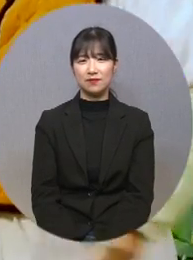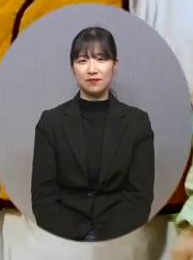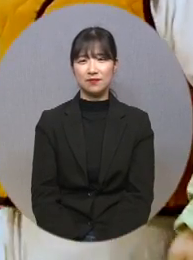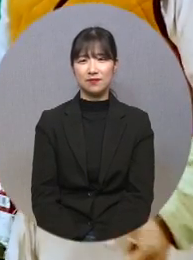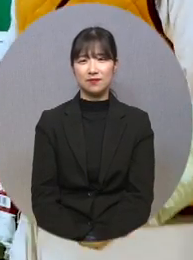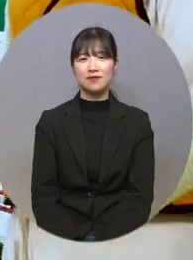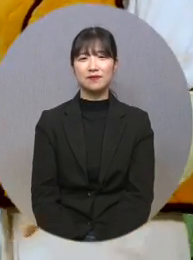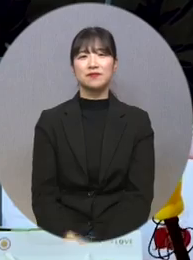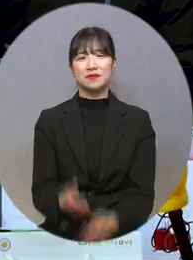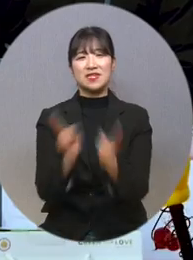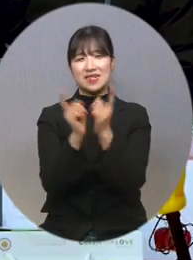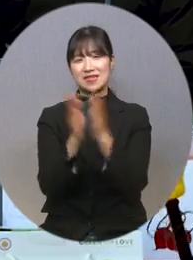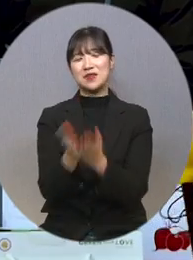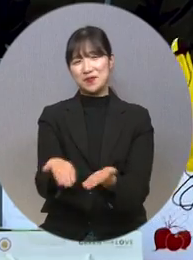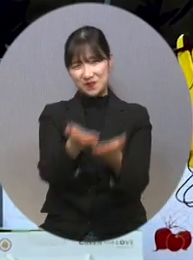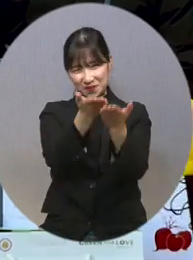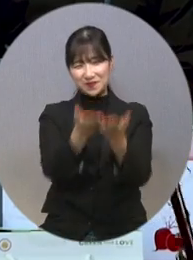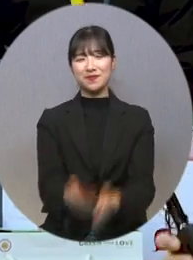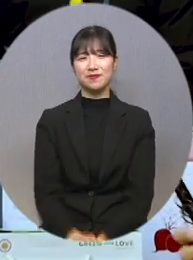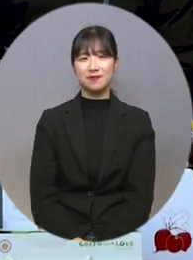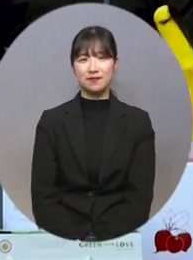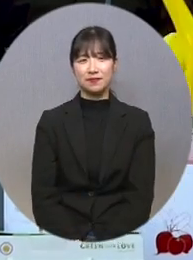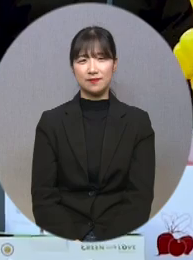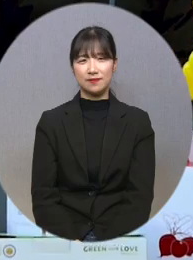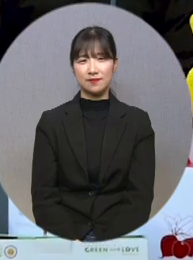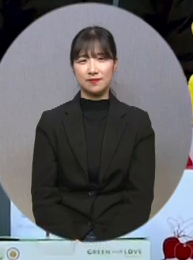직접 먹어보자, 아, 그럴까요?